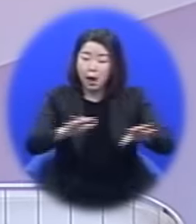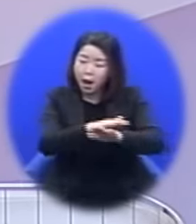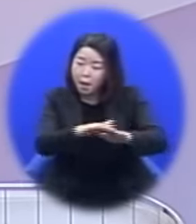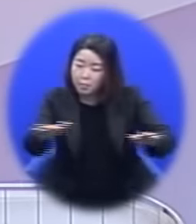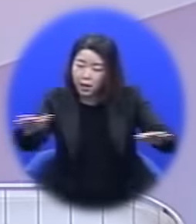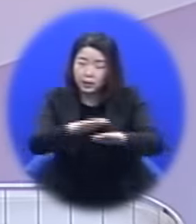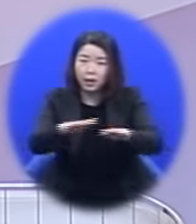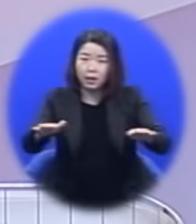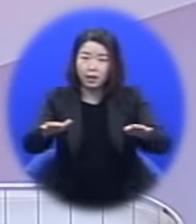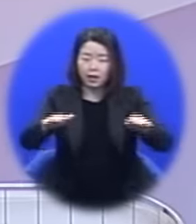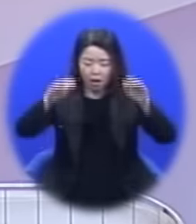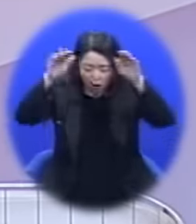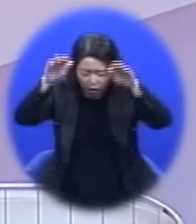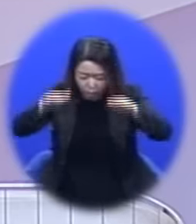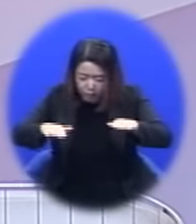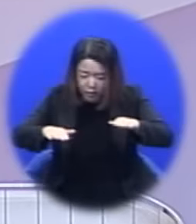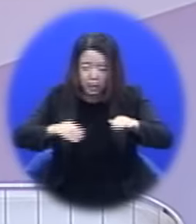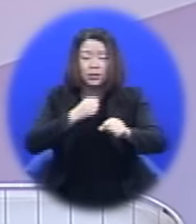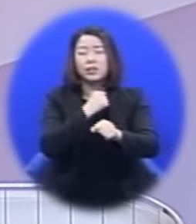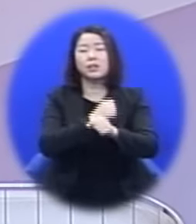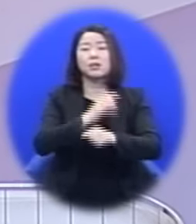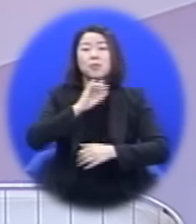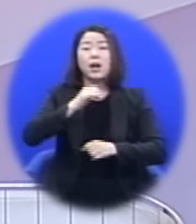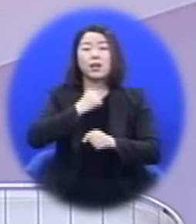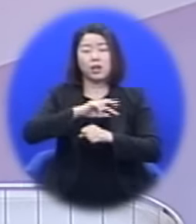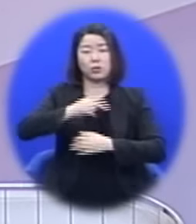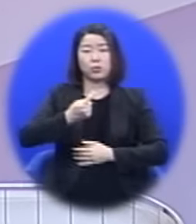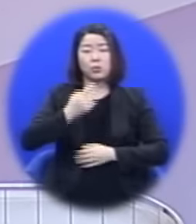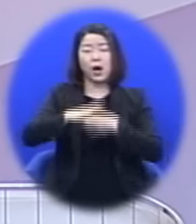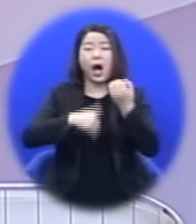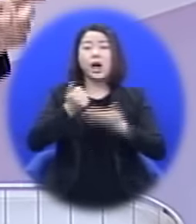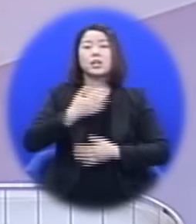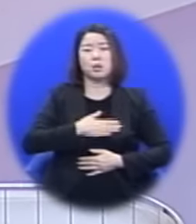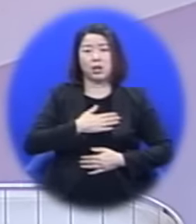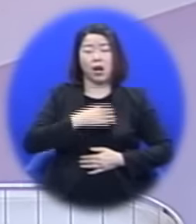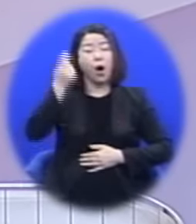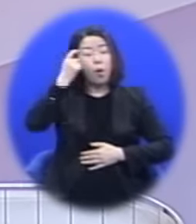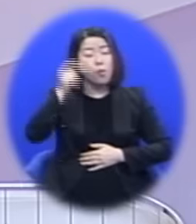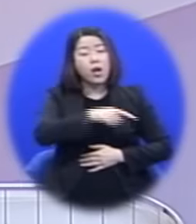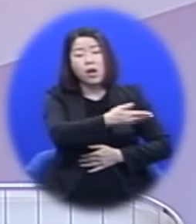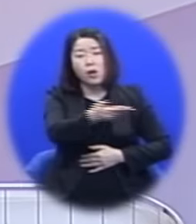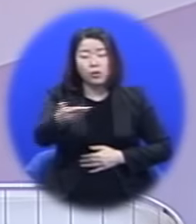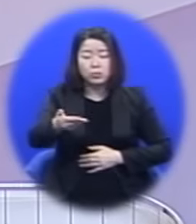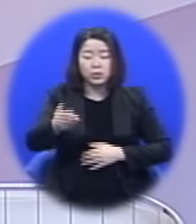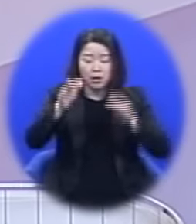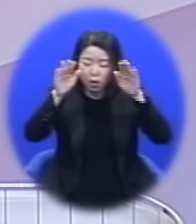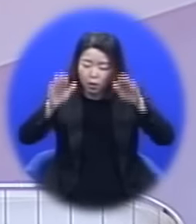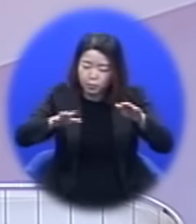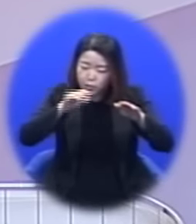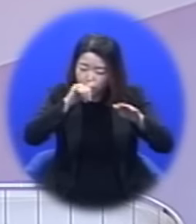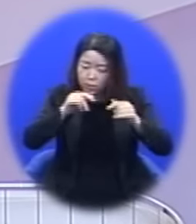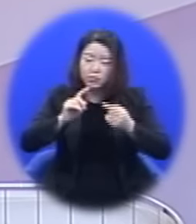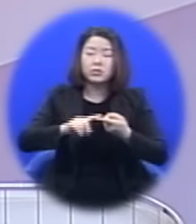마룻바닥에 엎드리기만 해도 하나님은 아십니다. 여러분이 왜 엎드리고 있는지를 하나님이 아십니다.